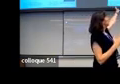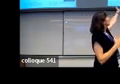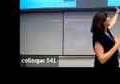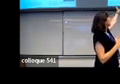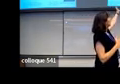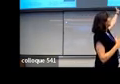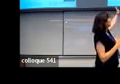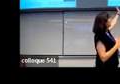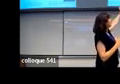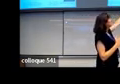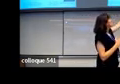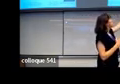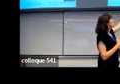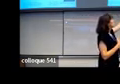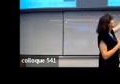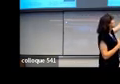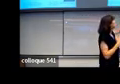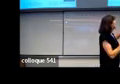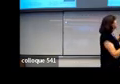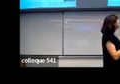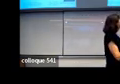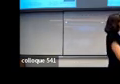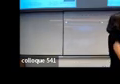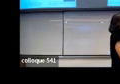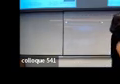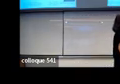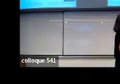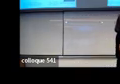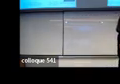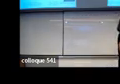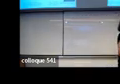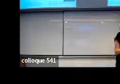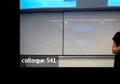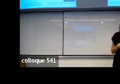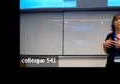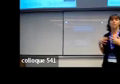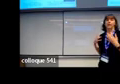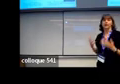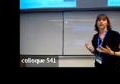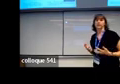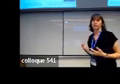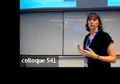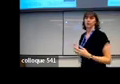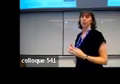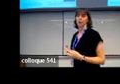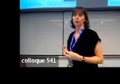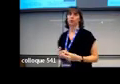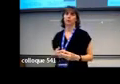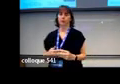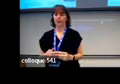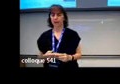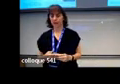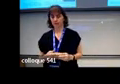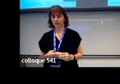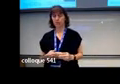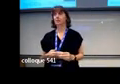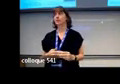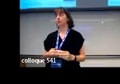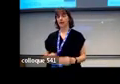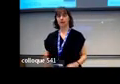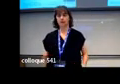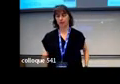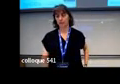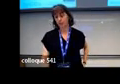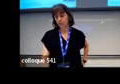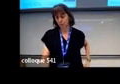c'est d'apprendre sans que ça coûte rien, ça améliore l'équité. Puis, on peut même parler d'un cas de